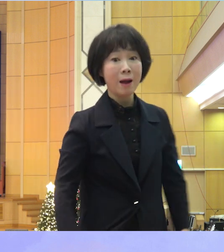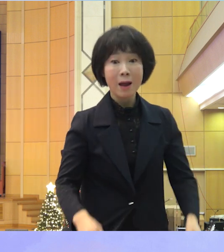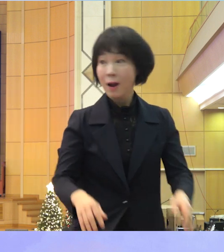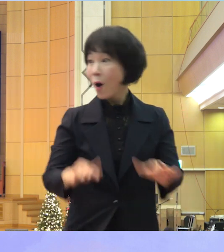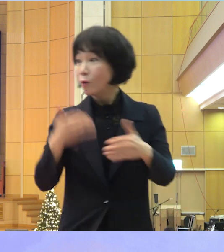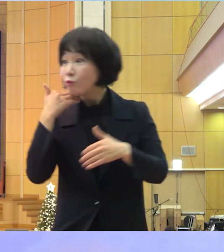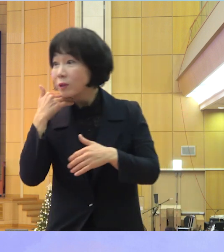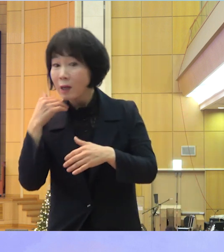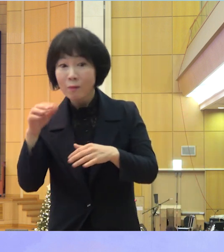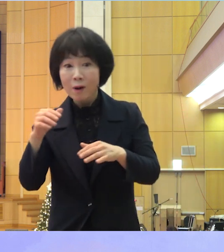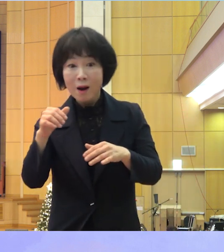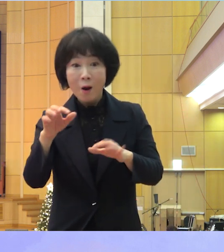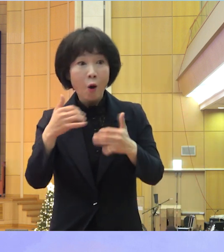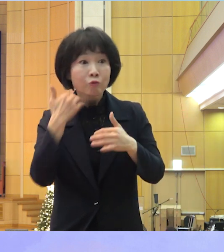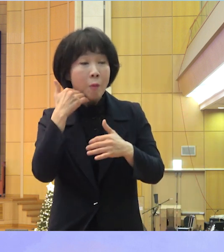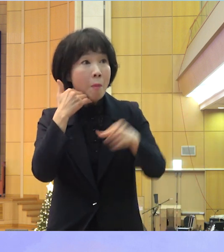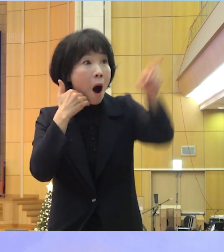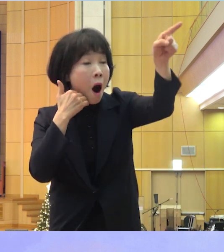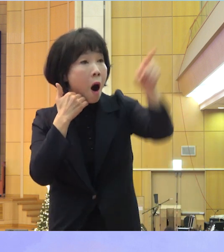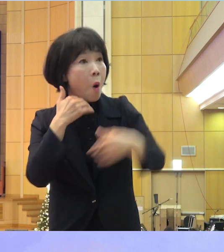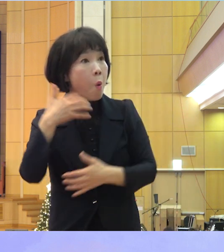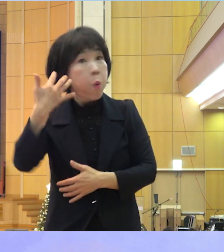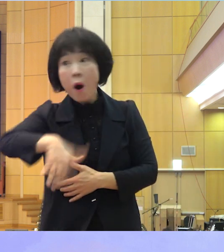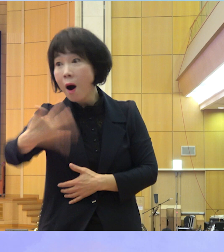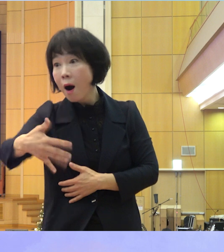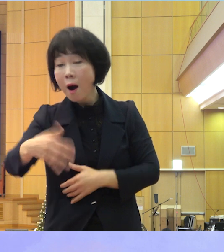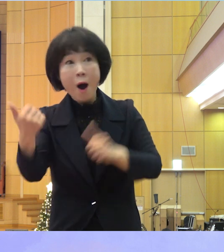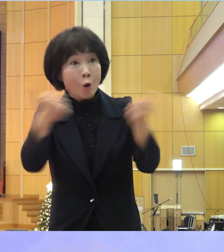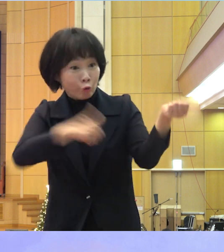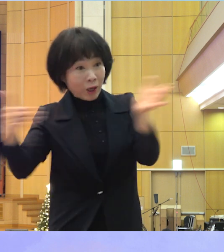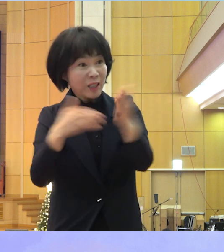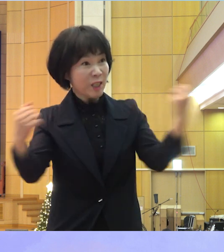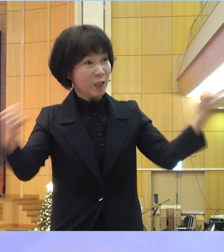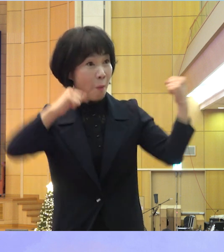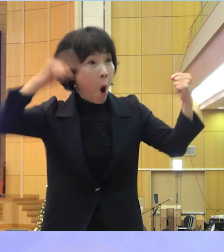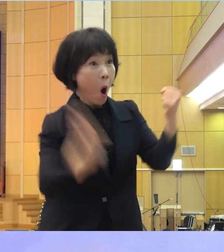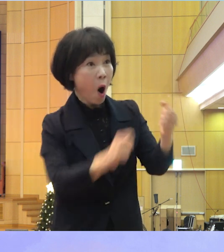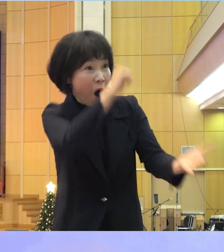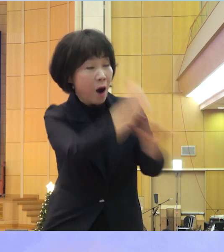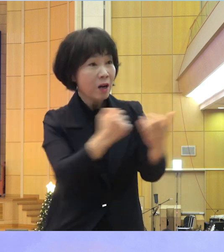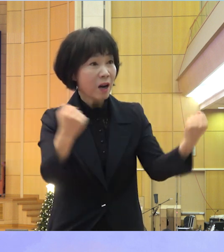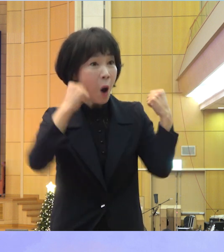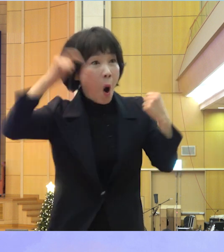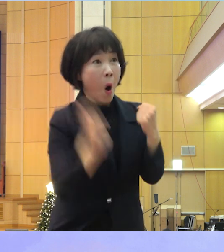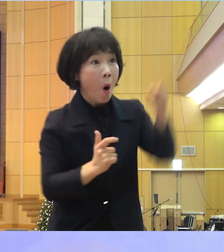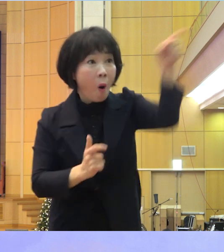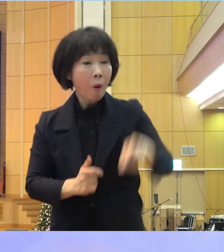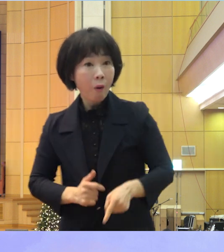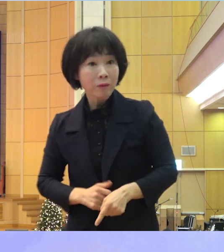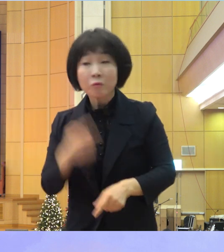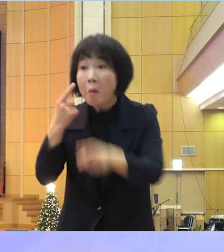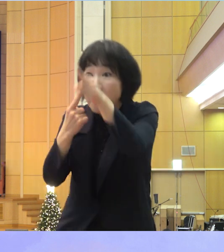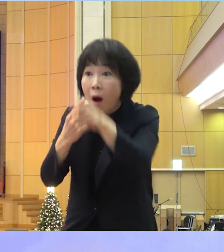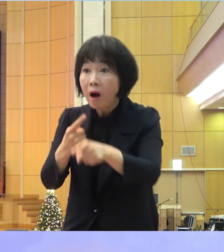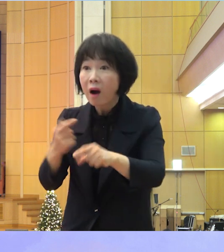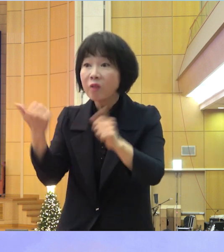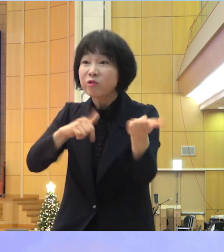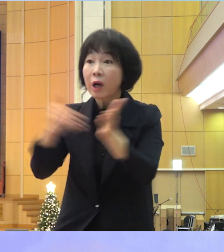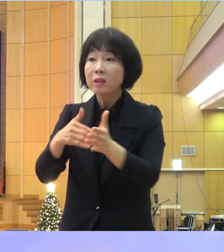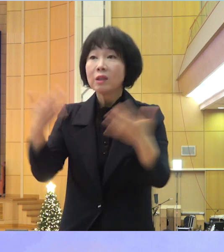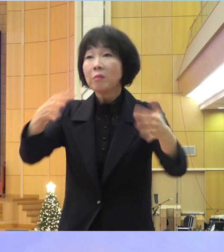죽을 때까지도 기운이 충만해. 어떤 사람은 죽을 때 너무 힘이 없이